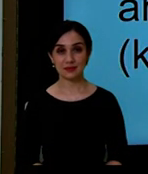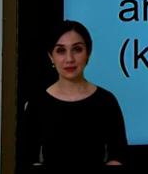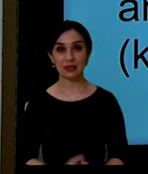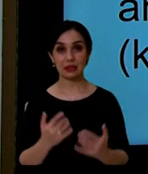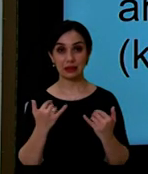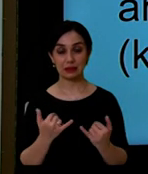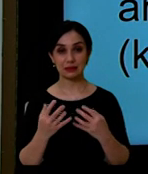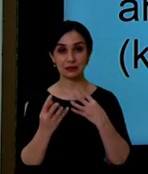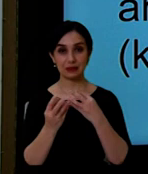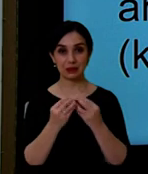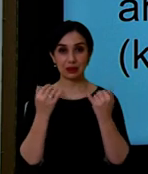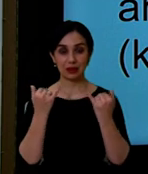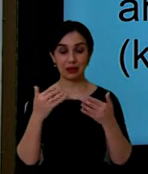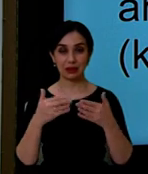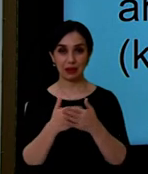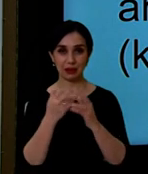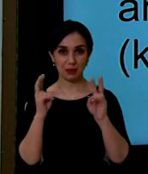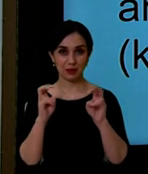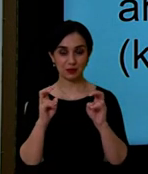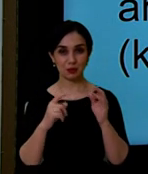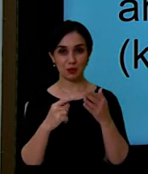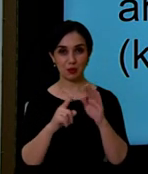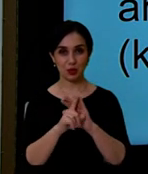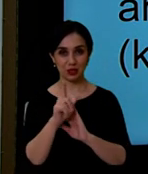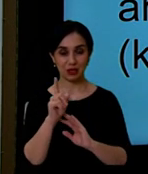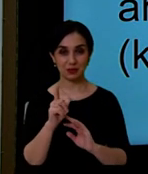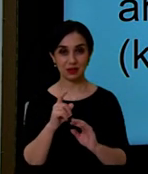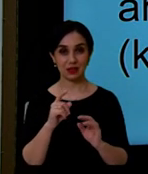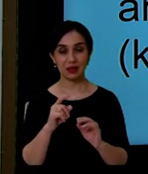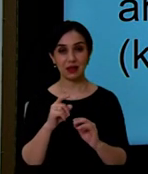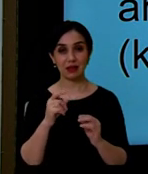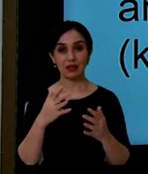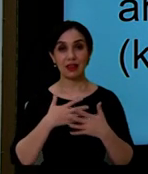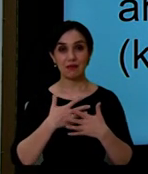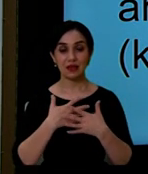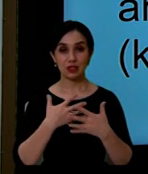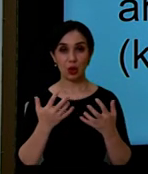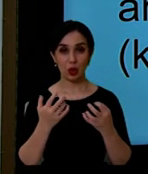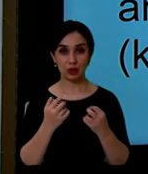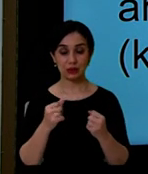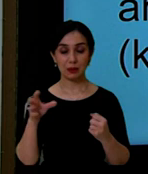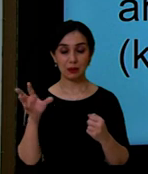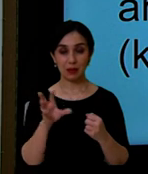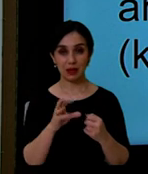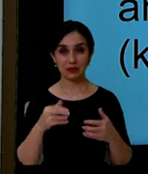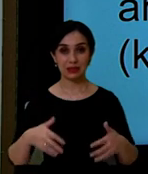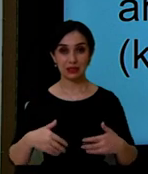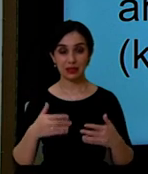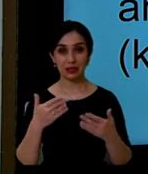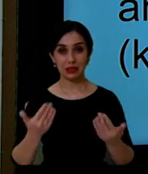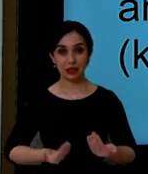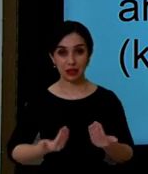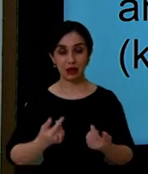Endi esa biz siz bilan bugun yangi mavzumuzni boshlaymiz. Demak, nafas olish barcha tirik